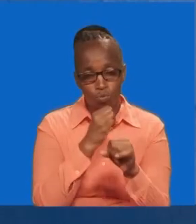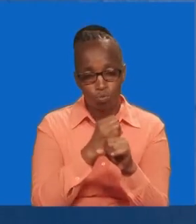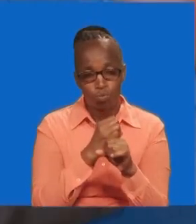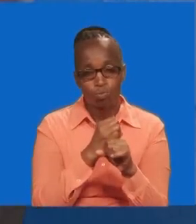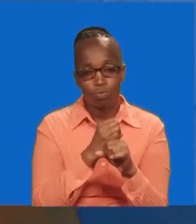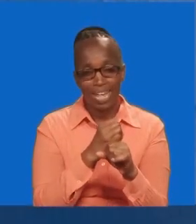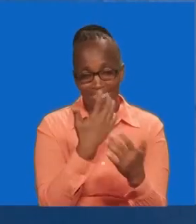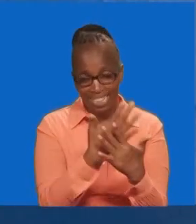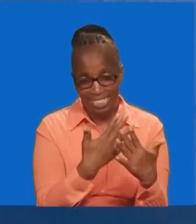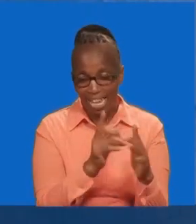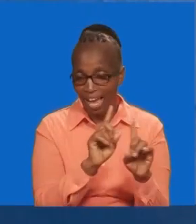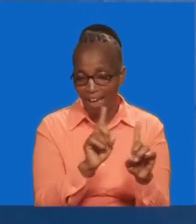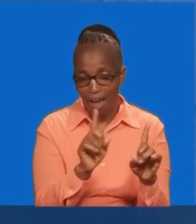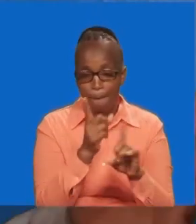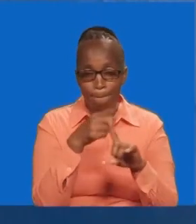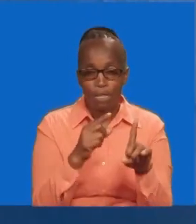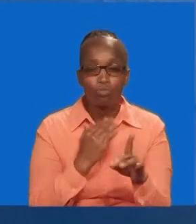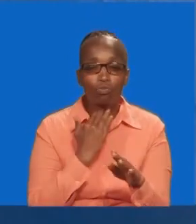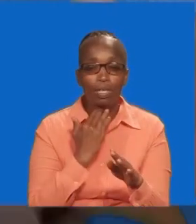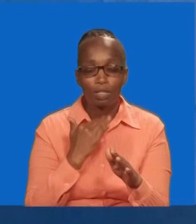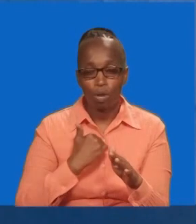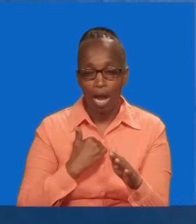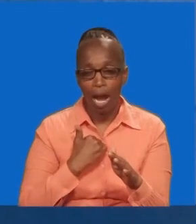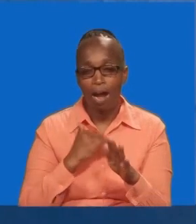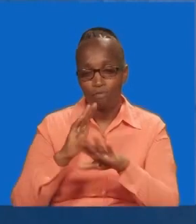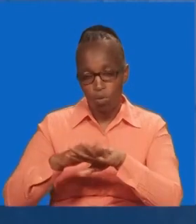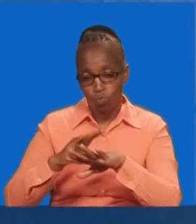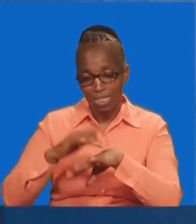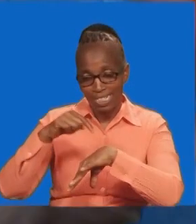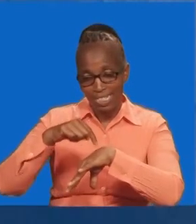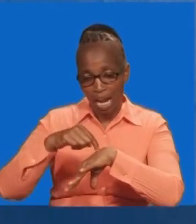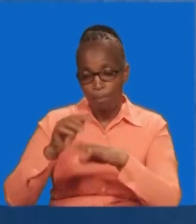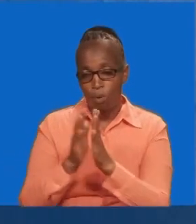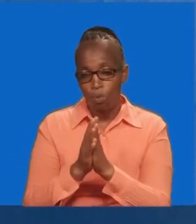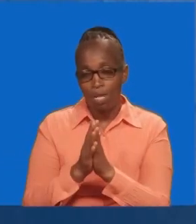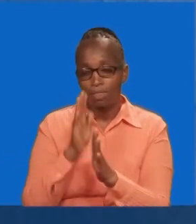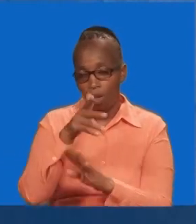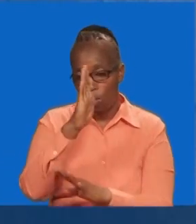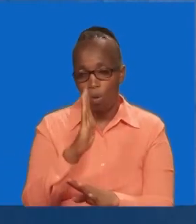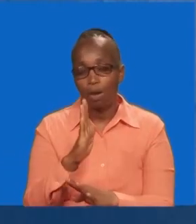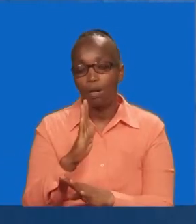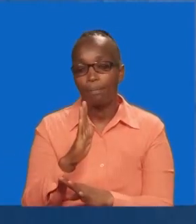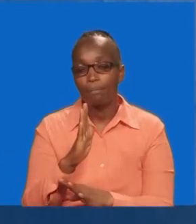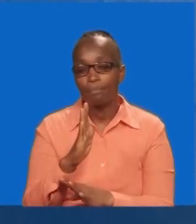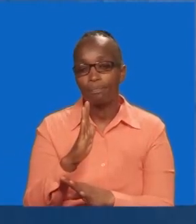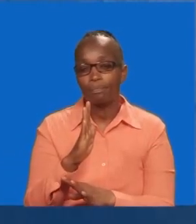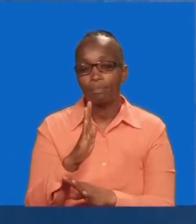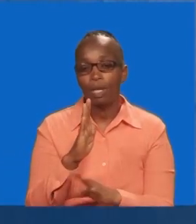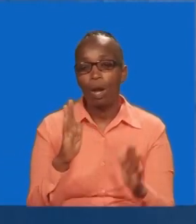mambo. Tunafunga ili tumtafute ama tuwe na wakati mzuri na Mungu.